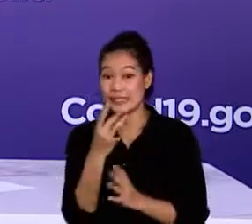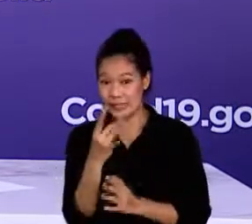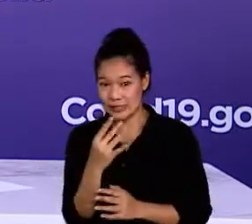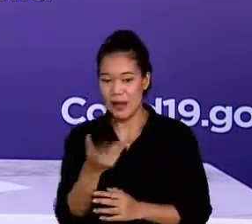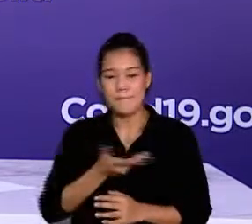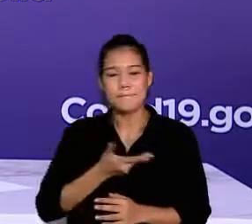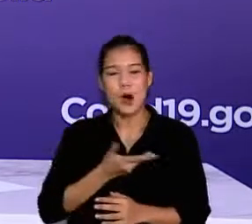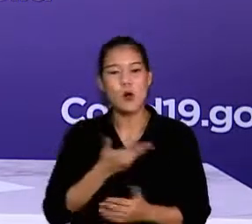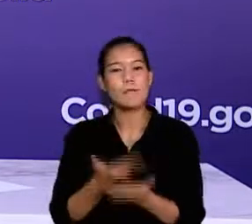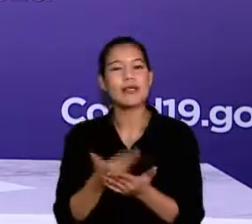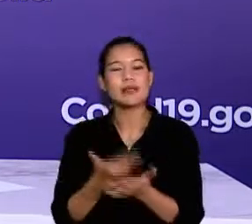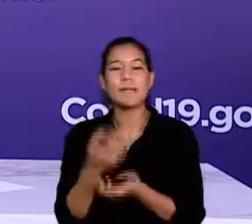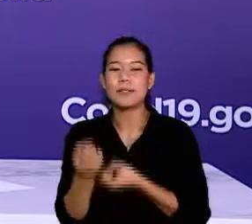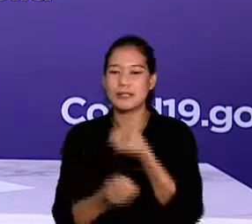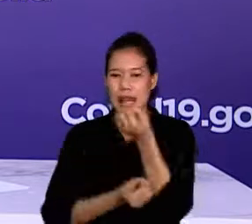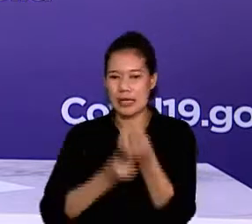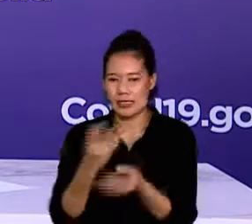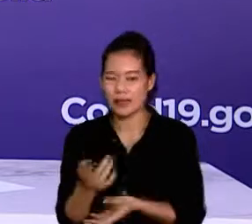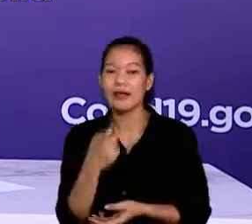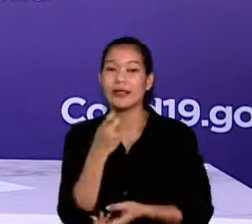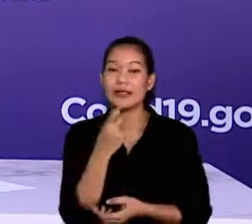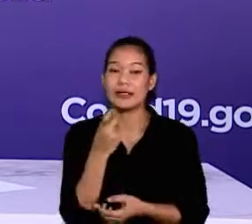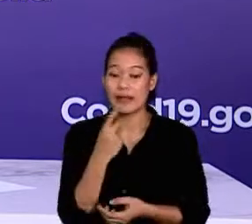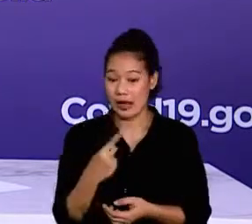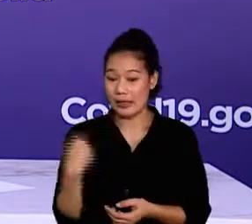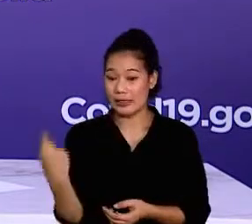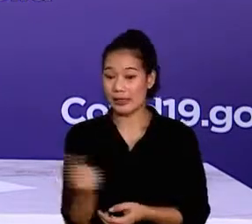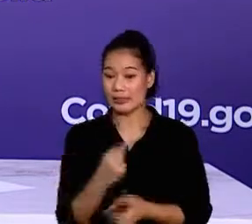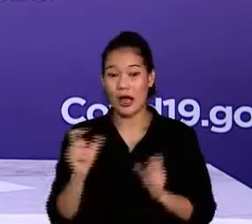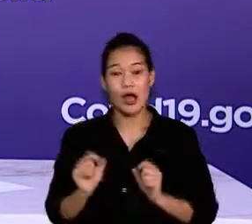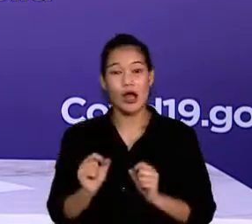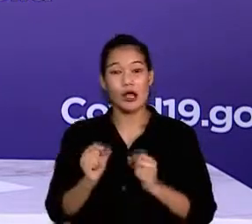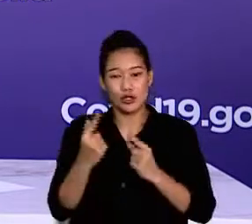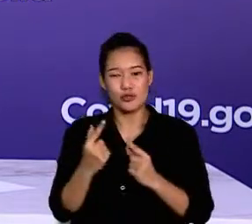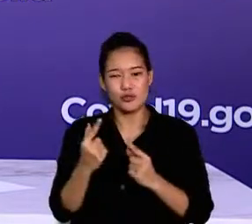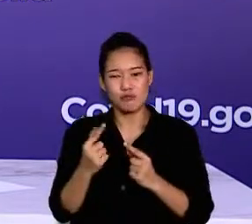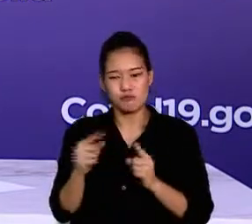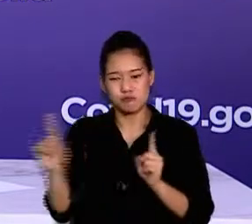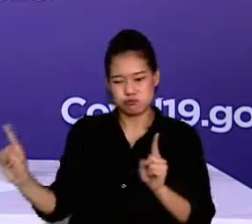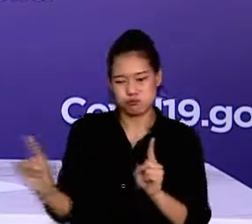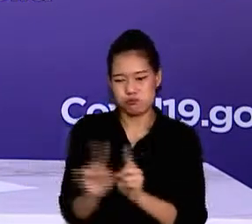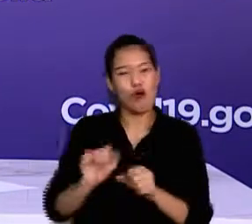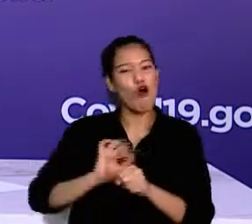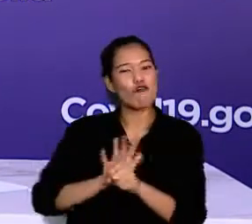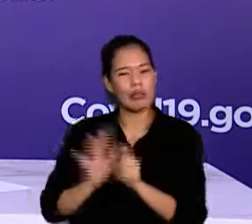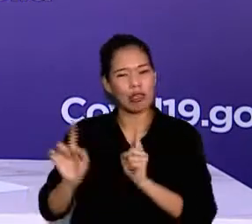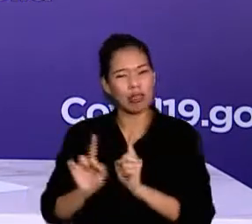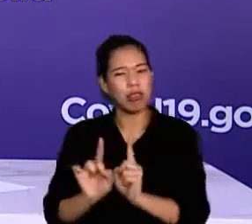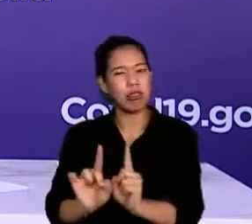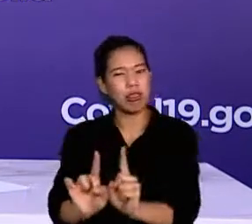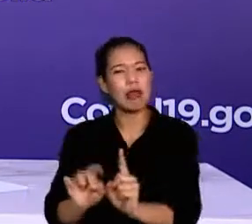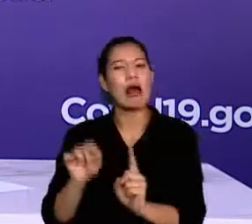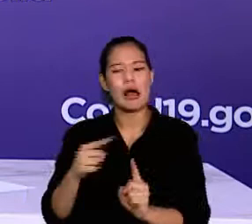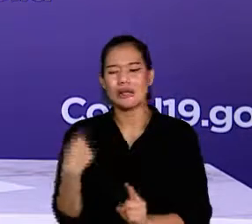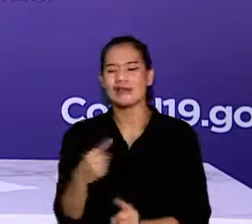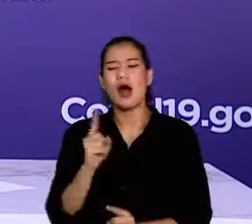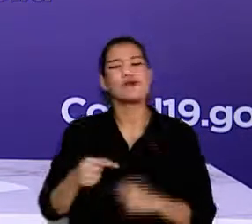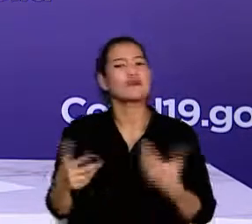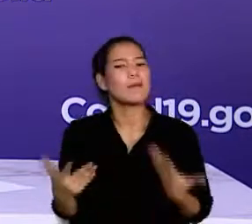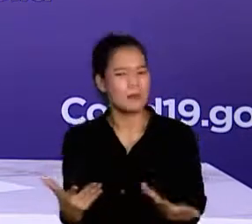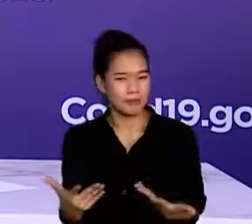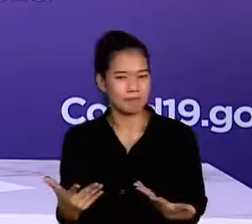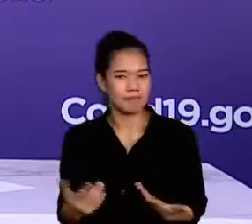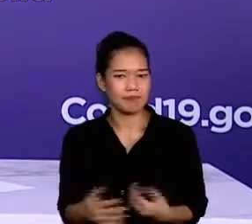jika berkenan Kami mau minta penjelasan terkait kita akan hidup lama bersama covert 19 Apa yang harus kita lakukan